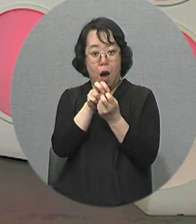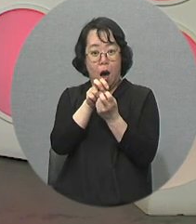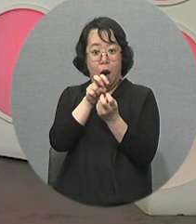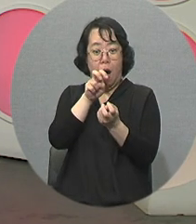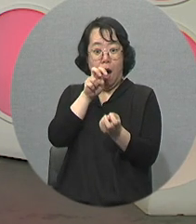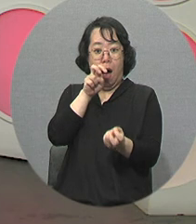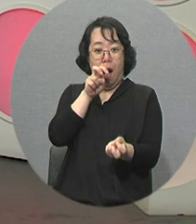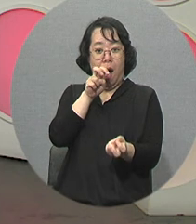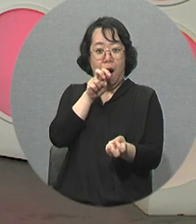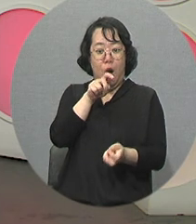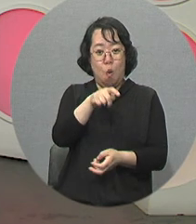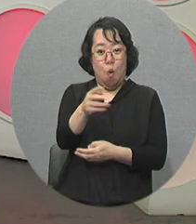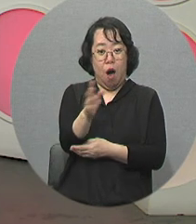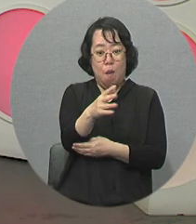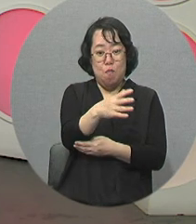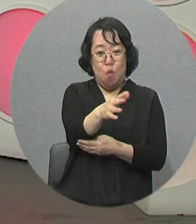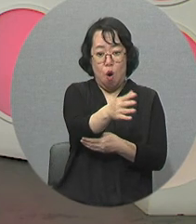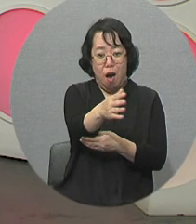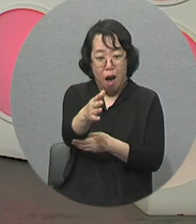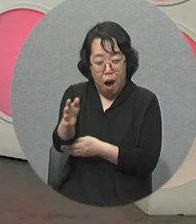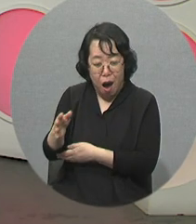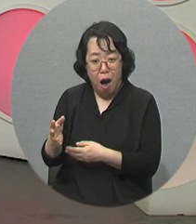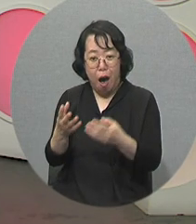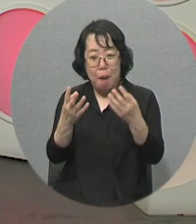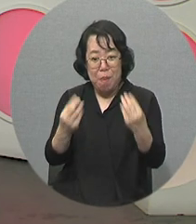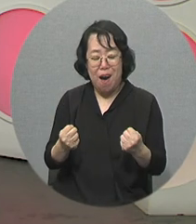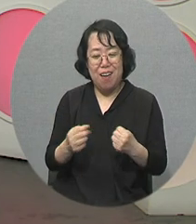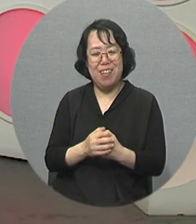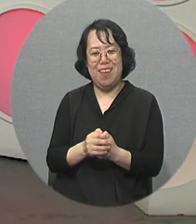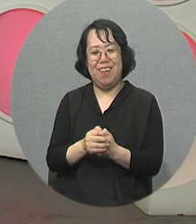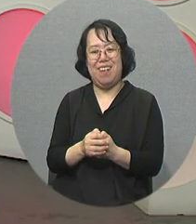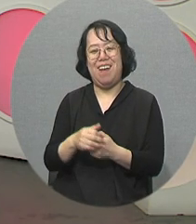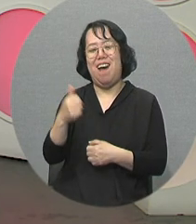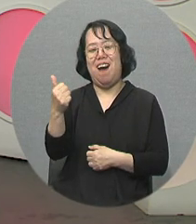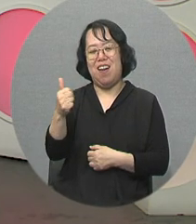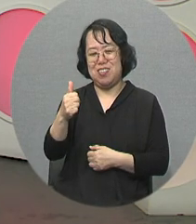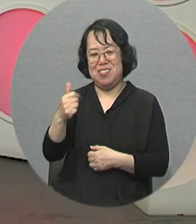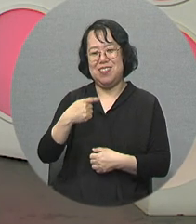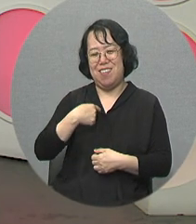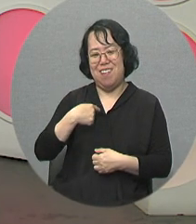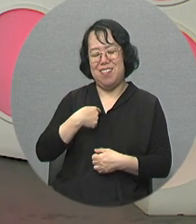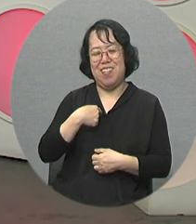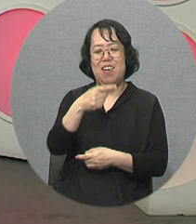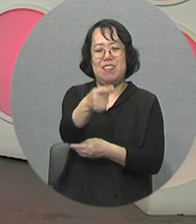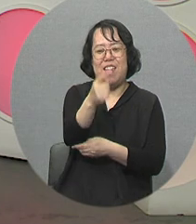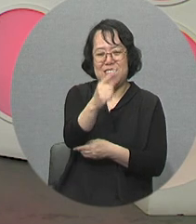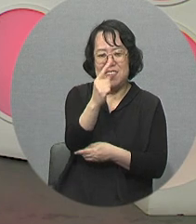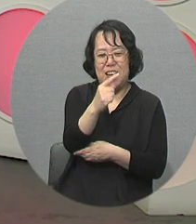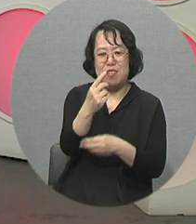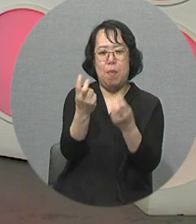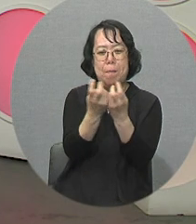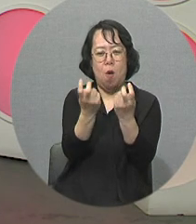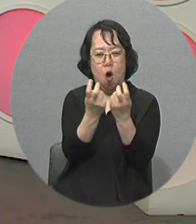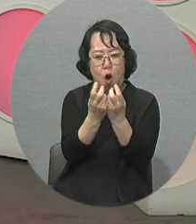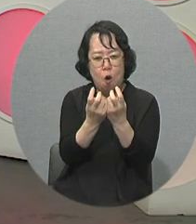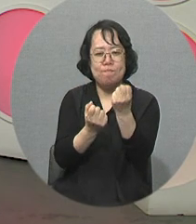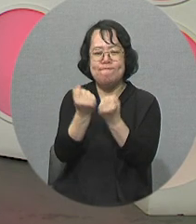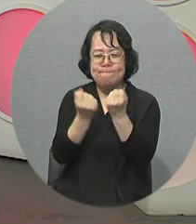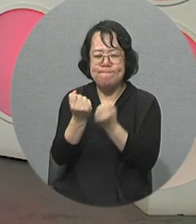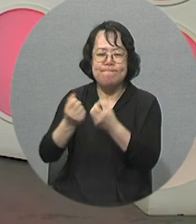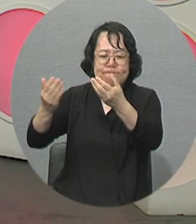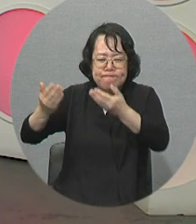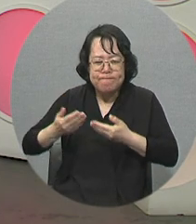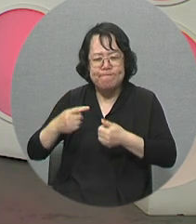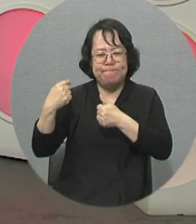감탄을 하면서 아저씨는 제게 낚시하는 법도 알려주셨습니다. 입질이 올라올 때의